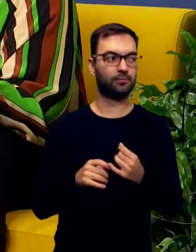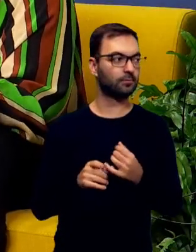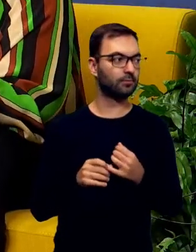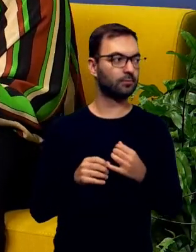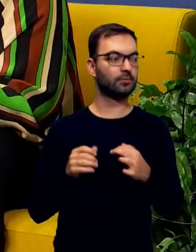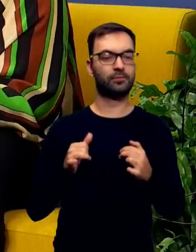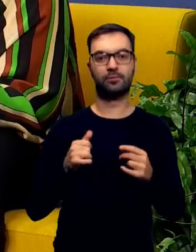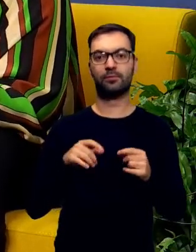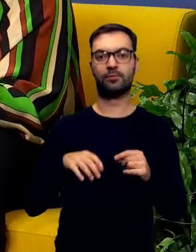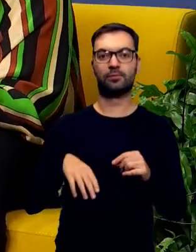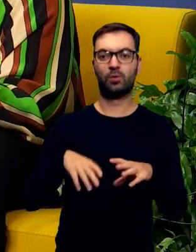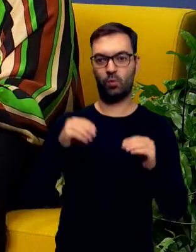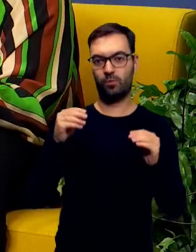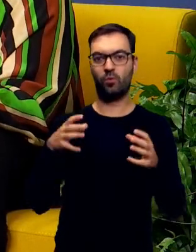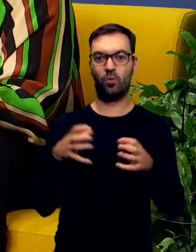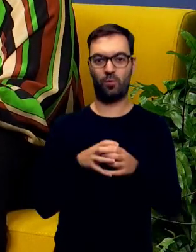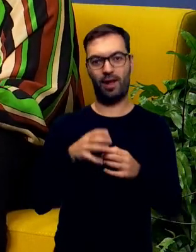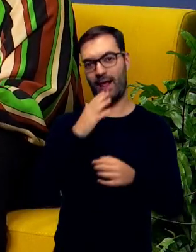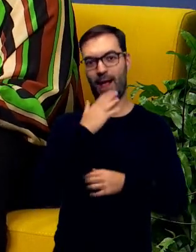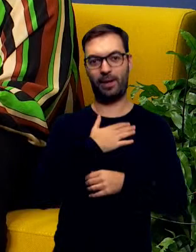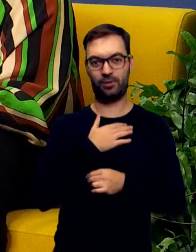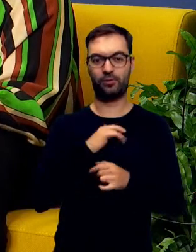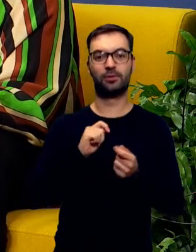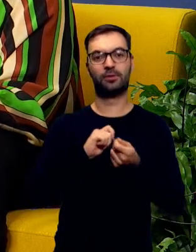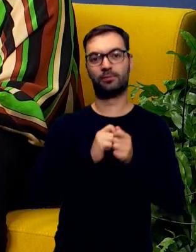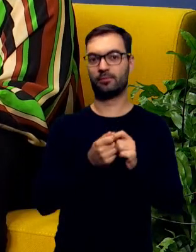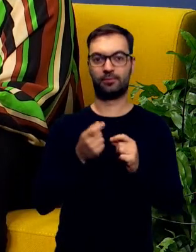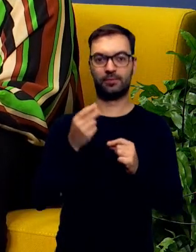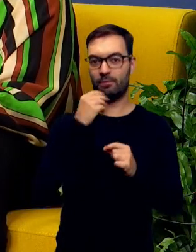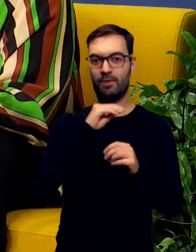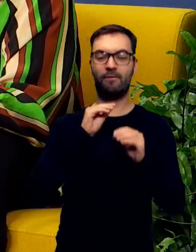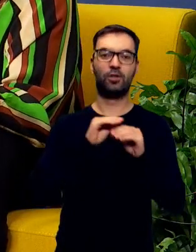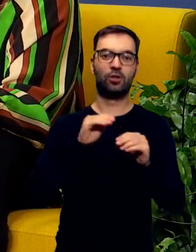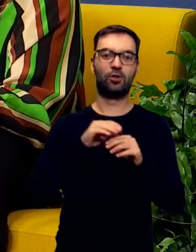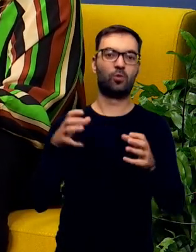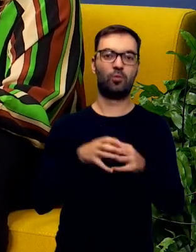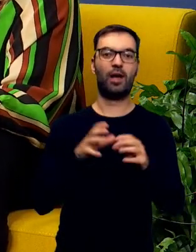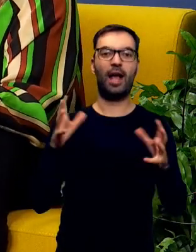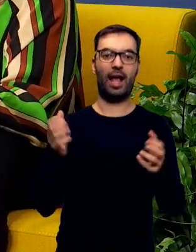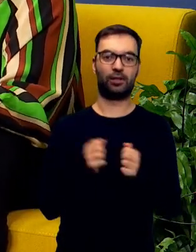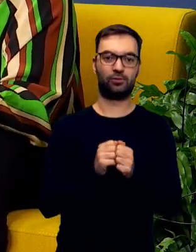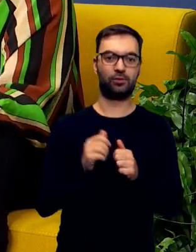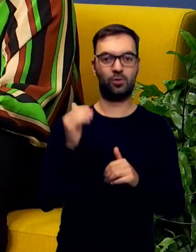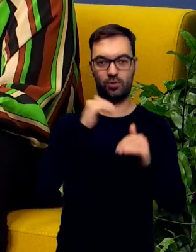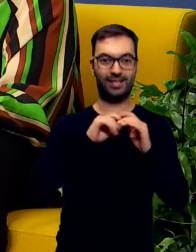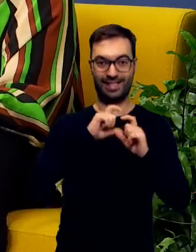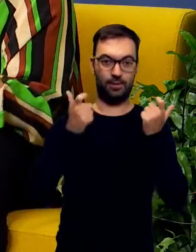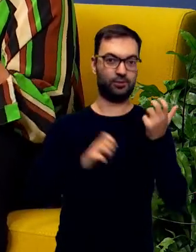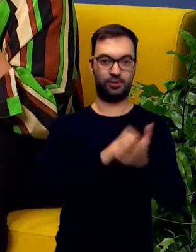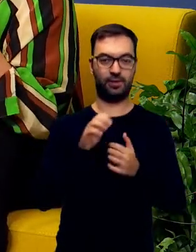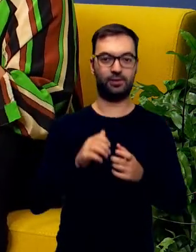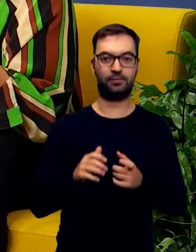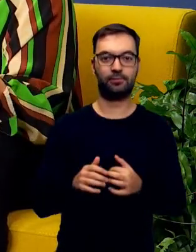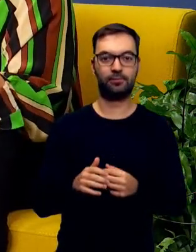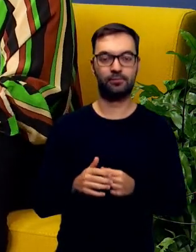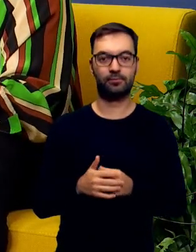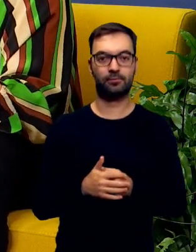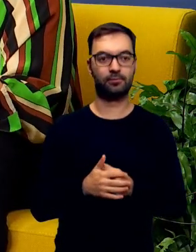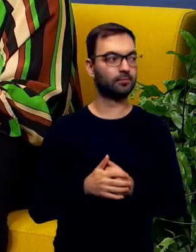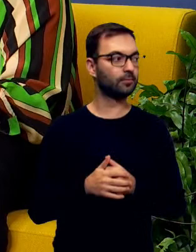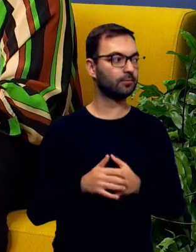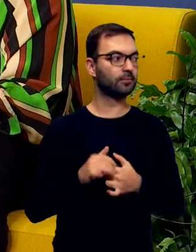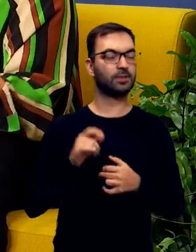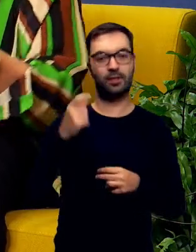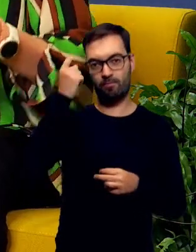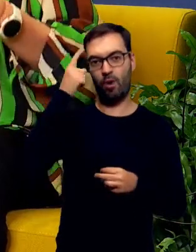no, amatorów, jakby nie było na samym początku, stali się jedną z najlepiej wyszkolonych grup ratowniczych górskich na świecie, tak? Więc taka